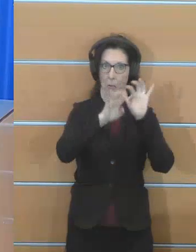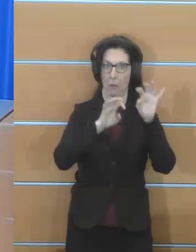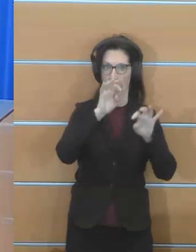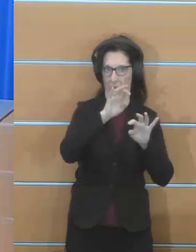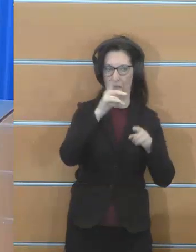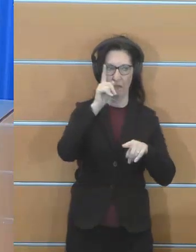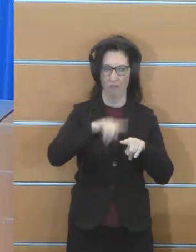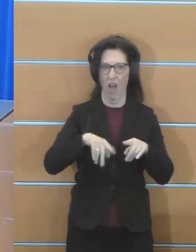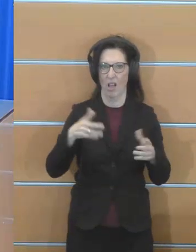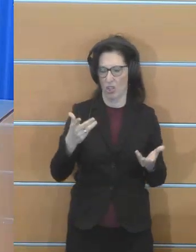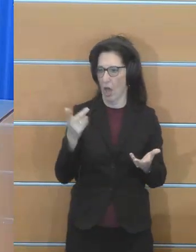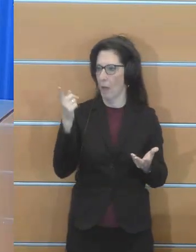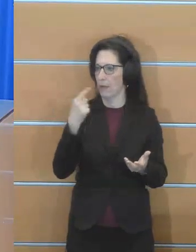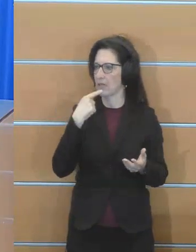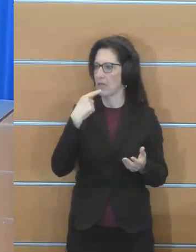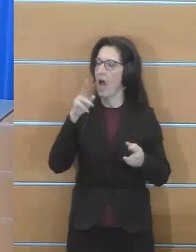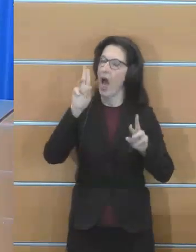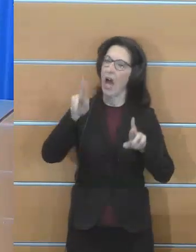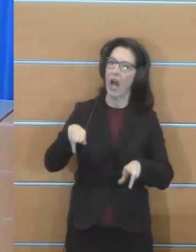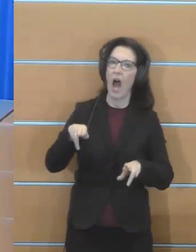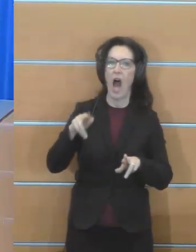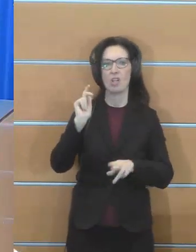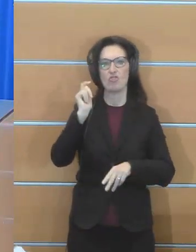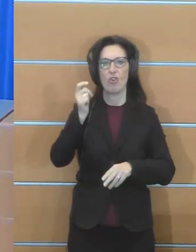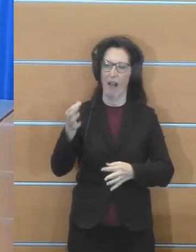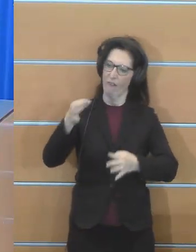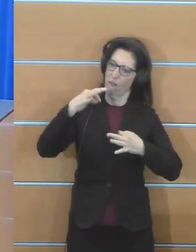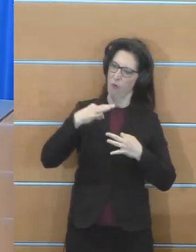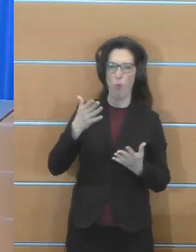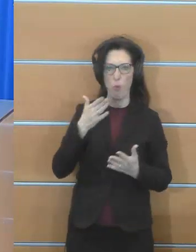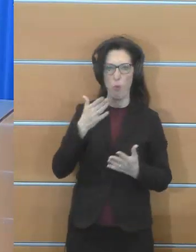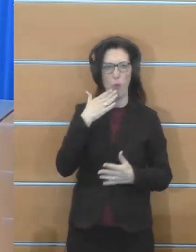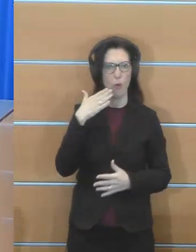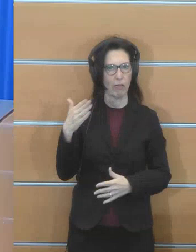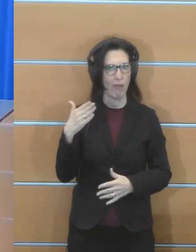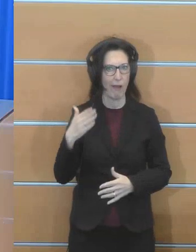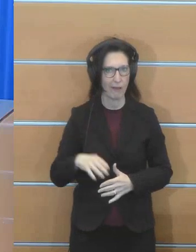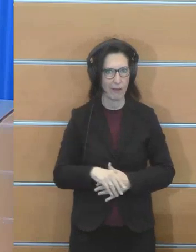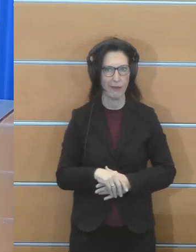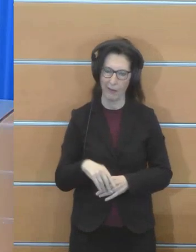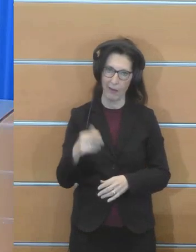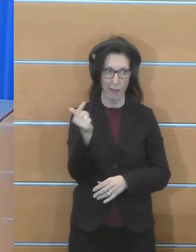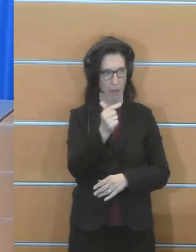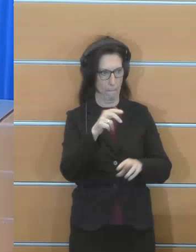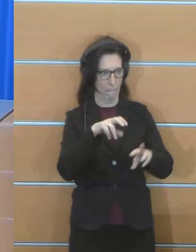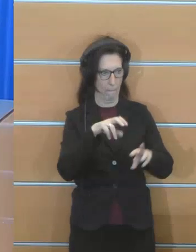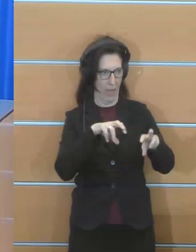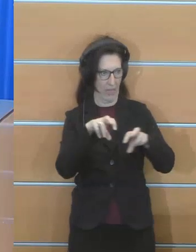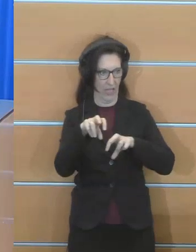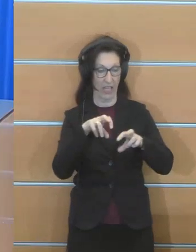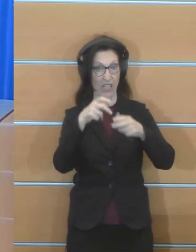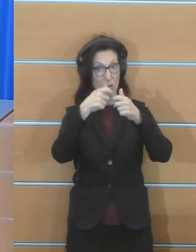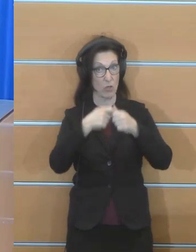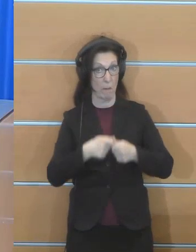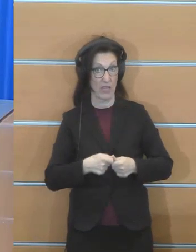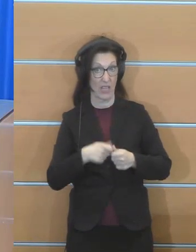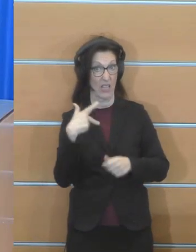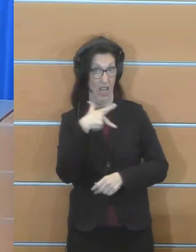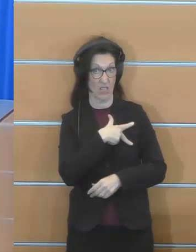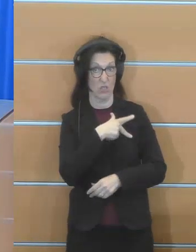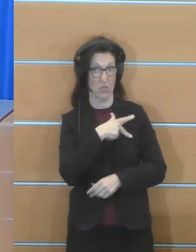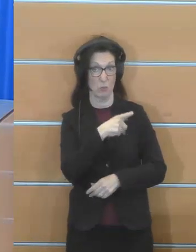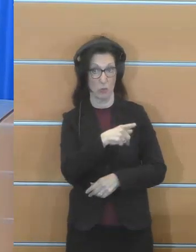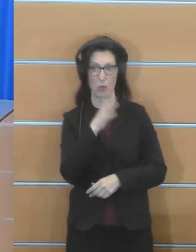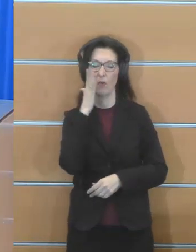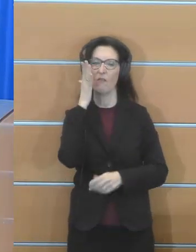danke für die Ratschläge die beiden Regierungsmitglieder der SPÖ werden in der